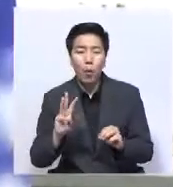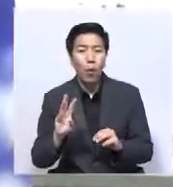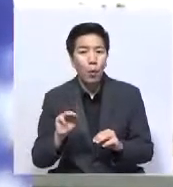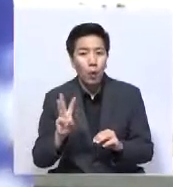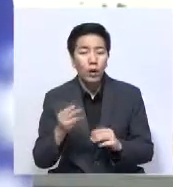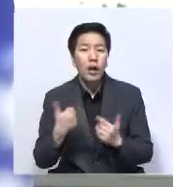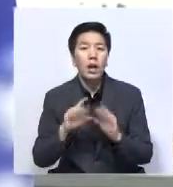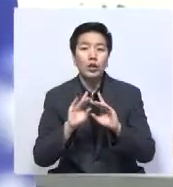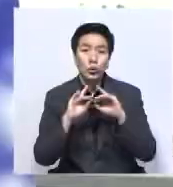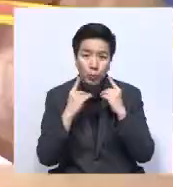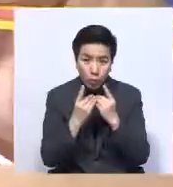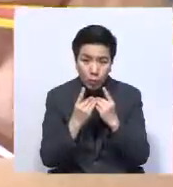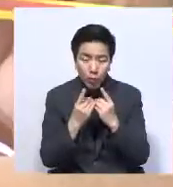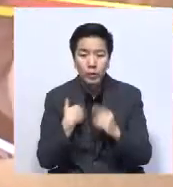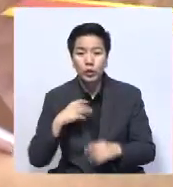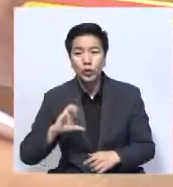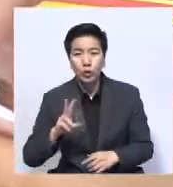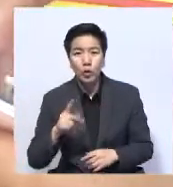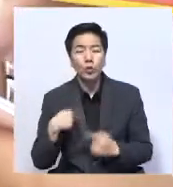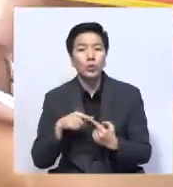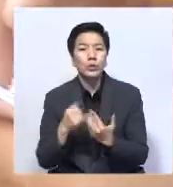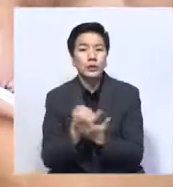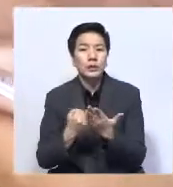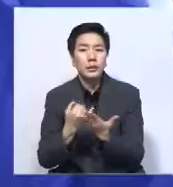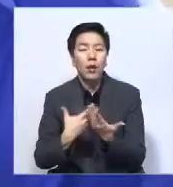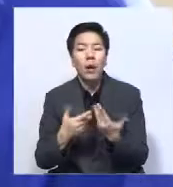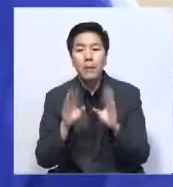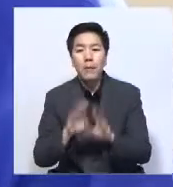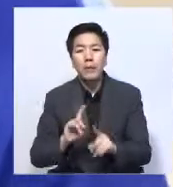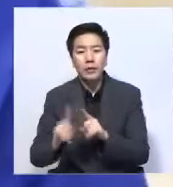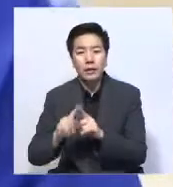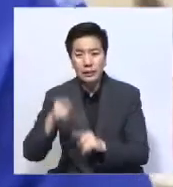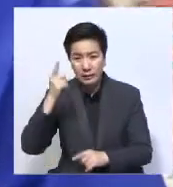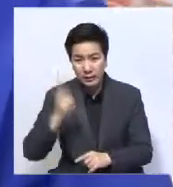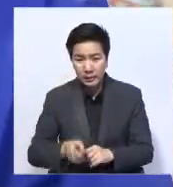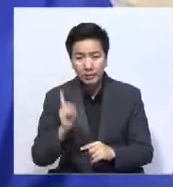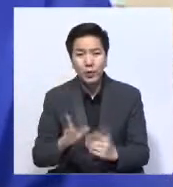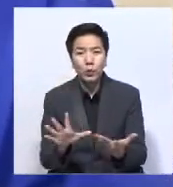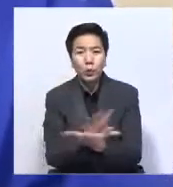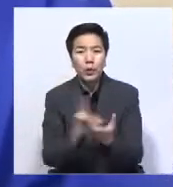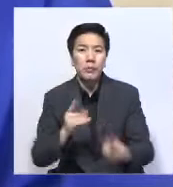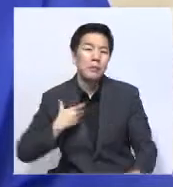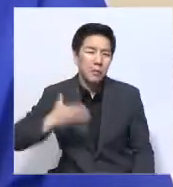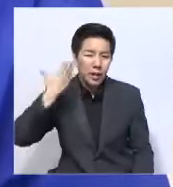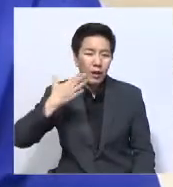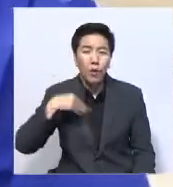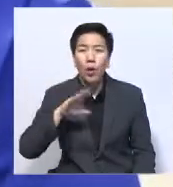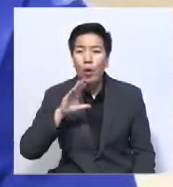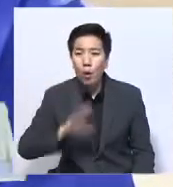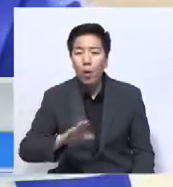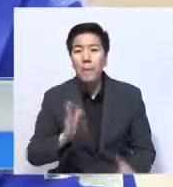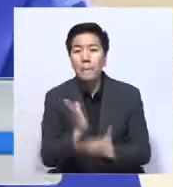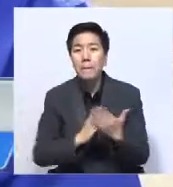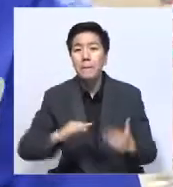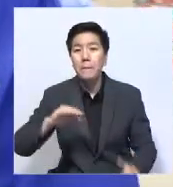มและผู้ประกอบการและประเภทชอศิลปะร่วมสมัย จริงๆแล้วมันเป็นประเพณีดั้งเดิมของชาวบ